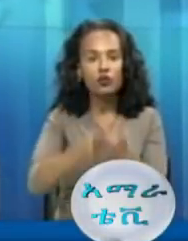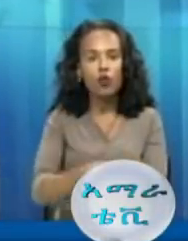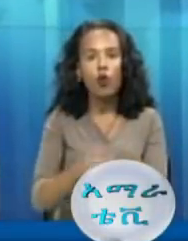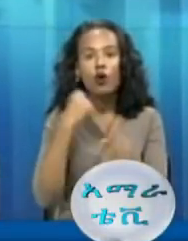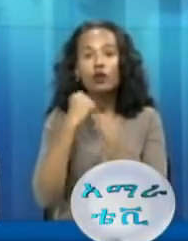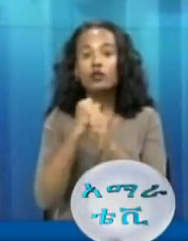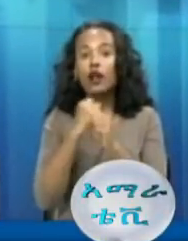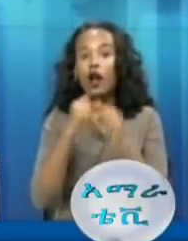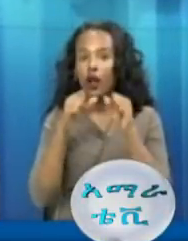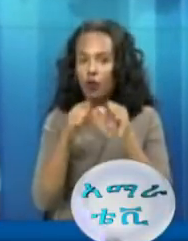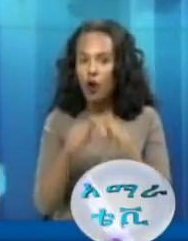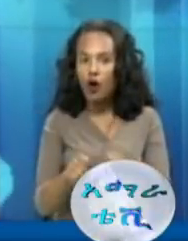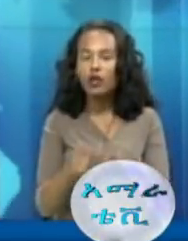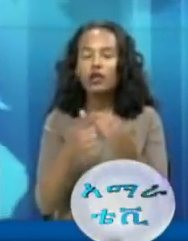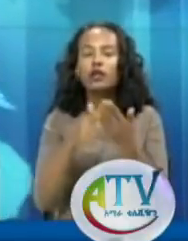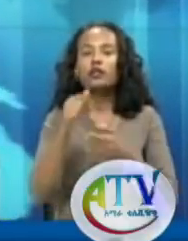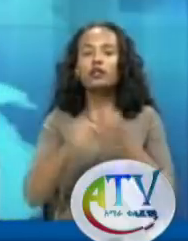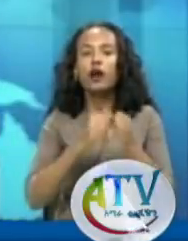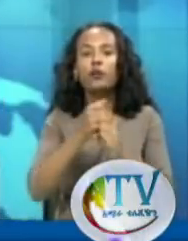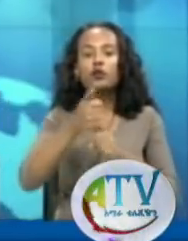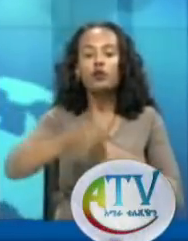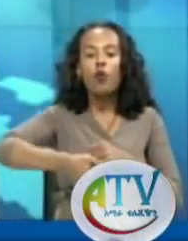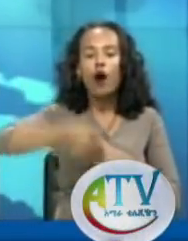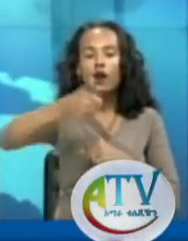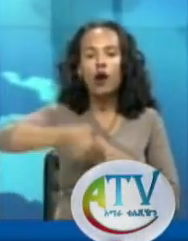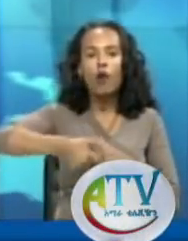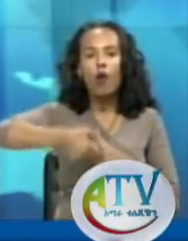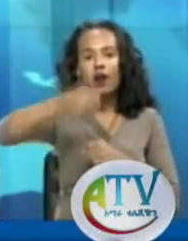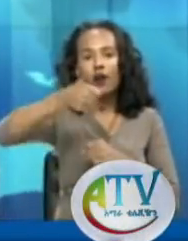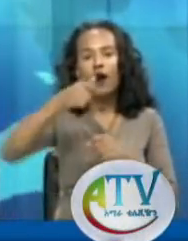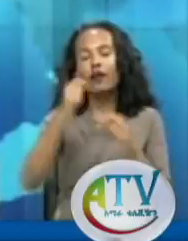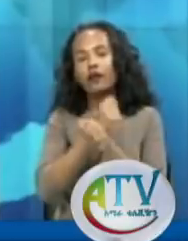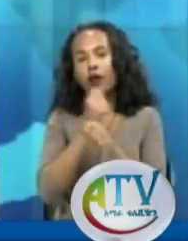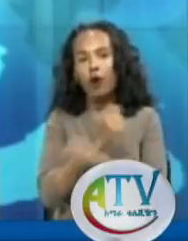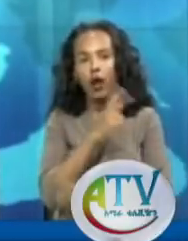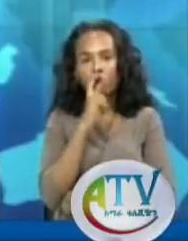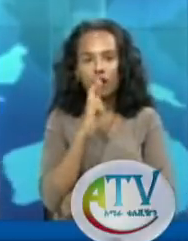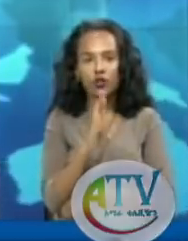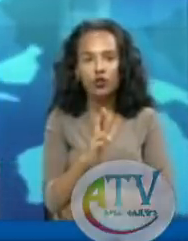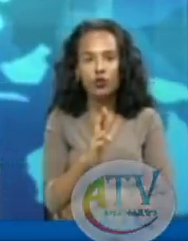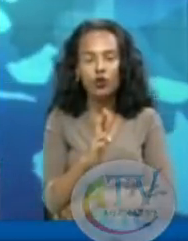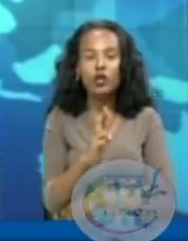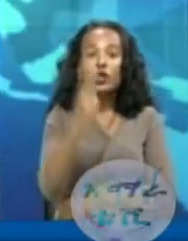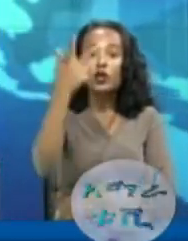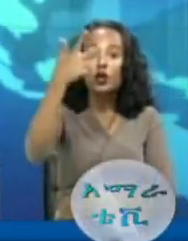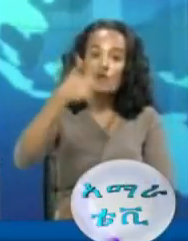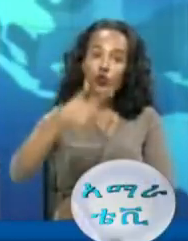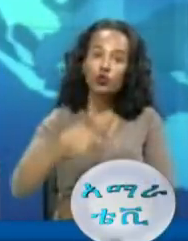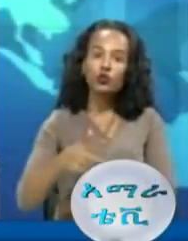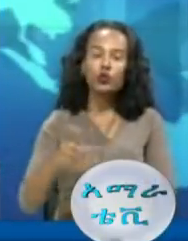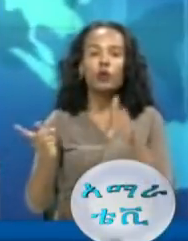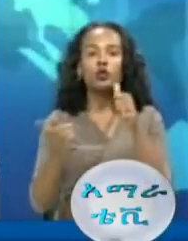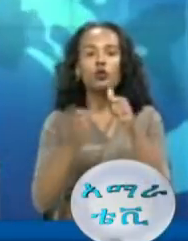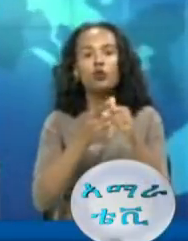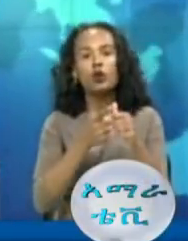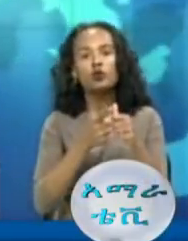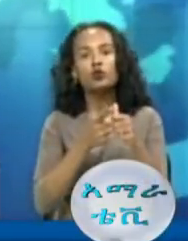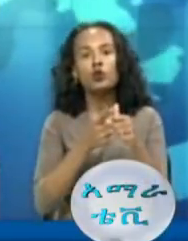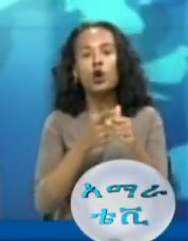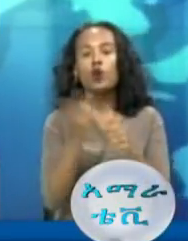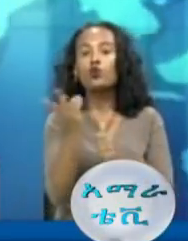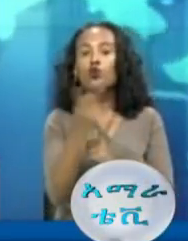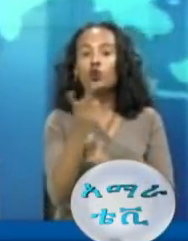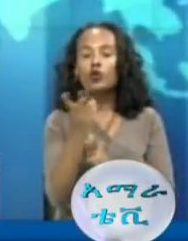ስራ ላይ ማዋል የዚህ አመት ዋና ዋና ተግባራት ናቸው። ከሶስቱ የመጀመሪያዎቹ